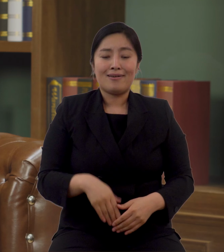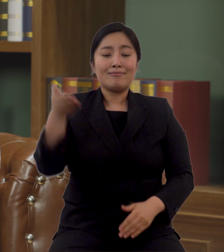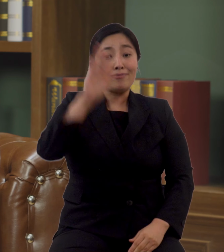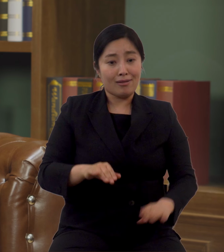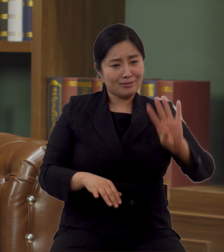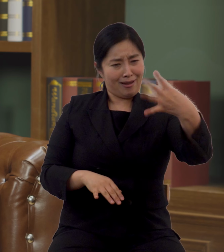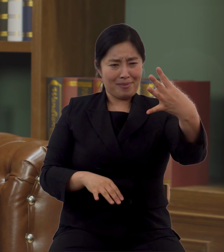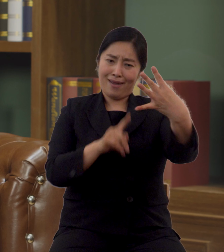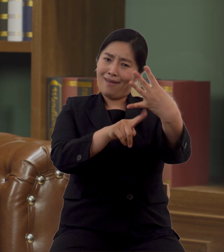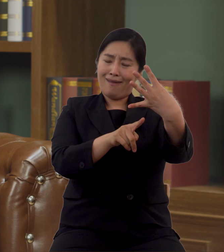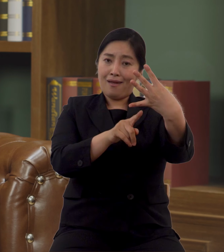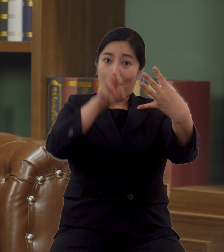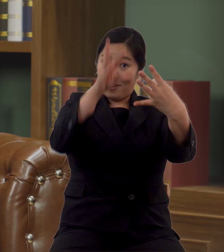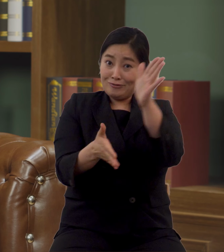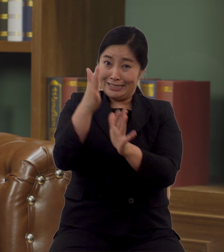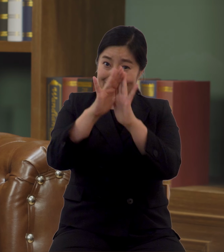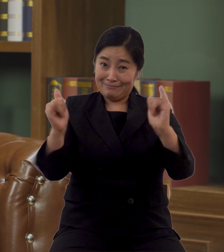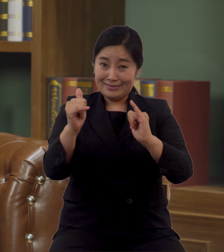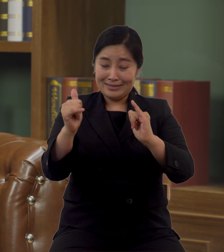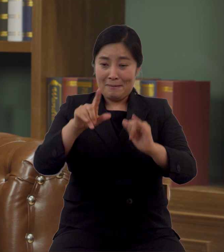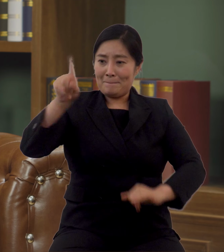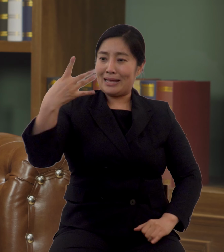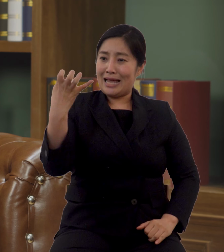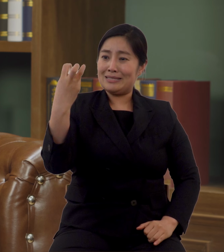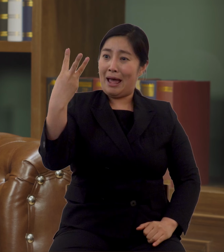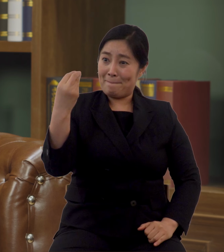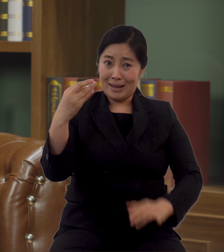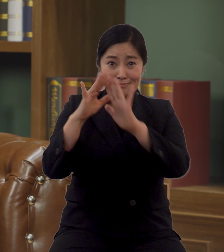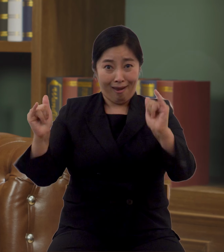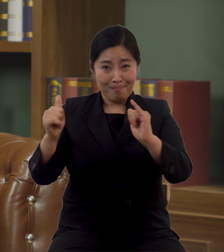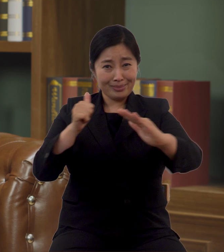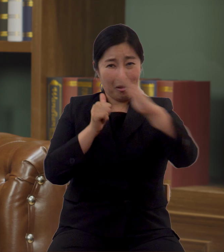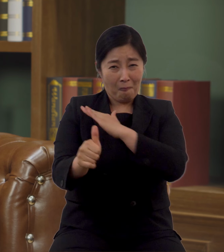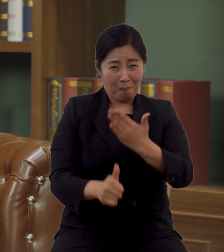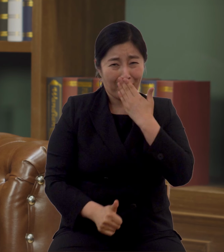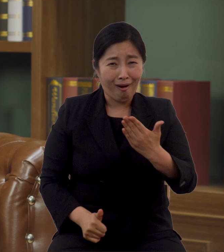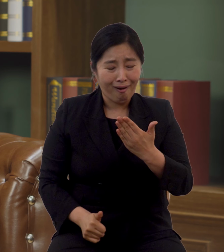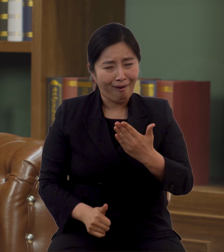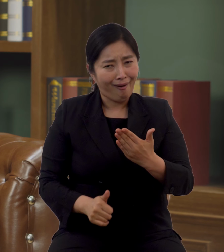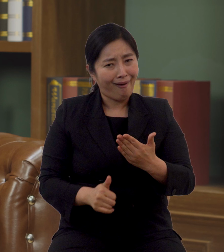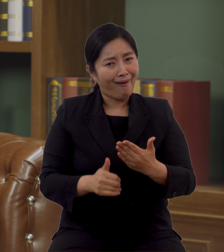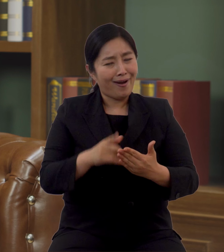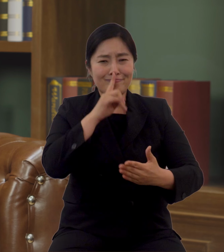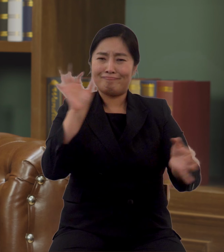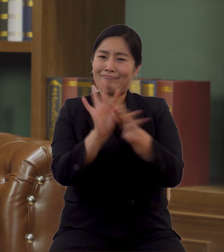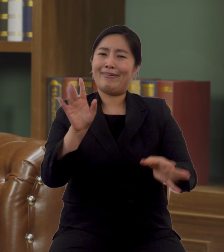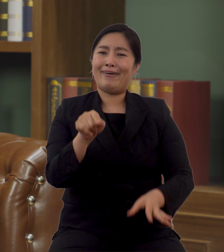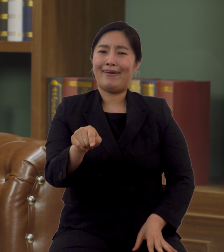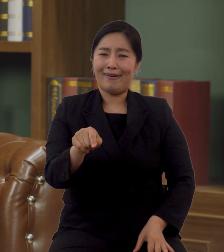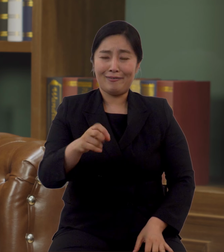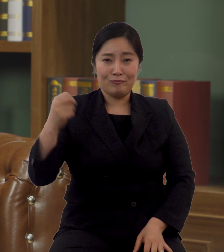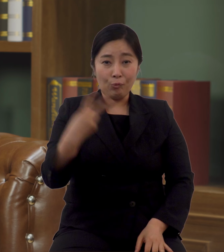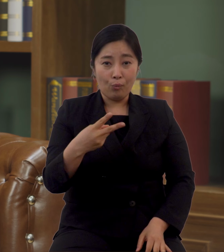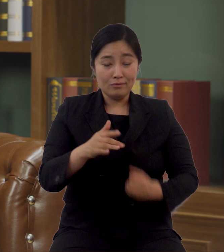그럼요. 그런데 400명이 광주 시민 143만 명을 대표한다는 건 좀 어불성설인